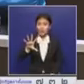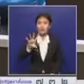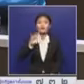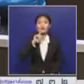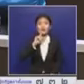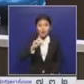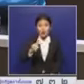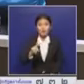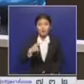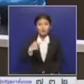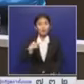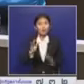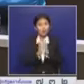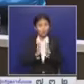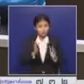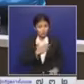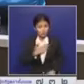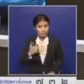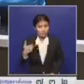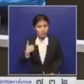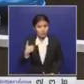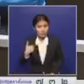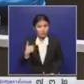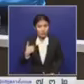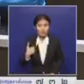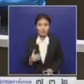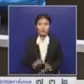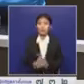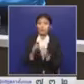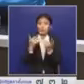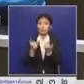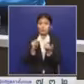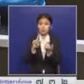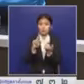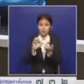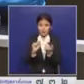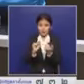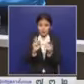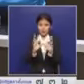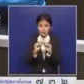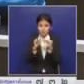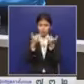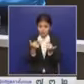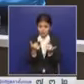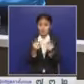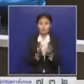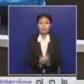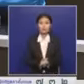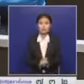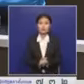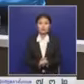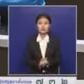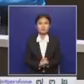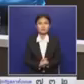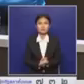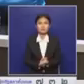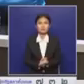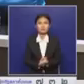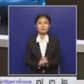ประธานครับการเปิดสภาวันนี้นะครับถามว่าเป็นการแก้ปัญหาเร่ง